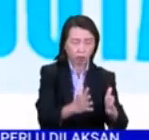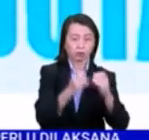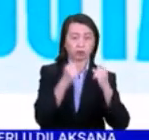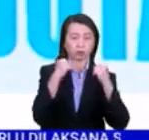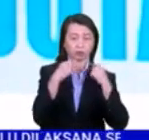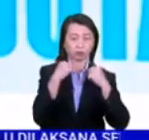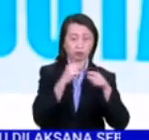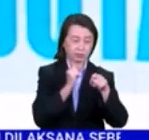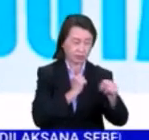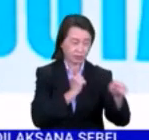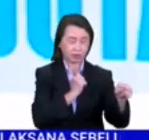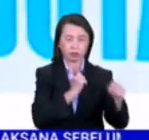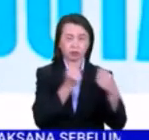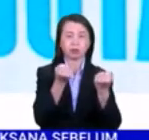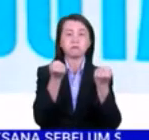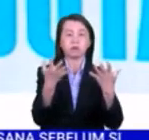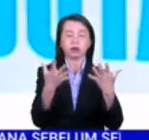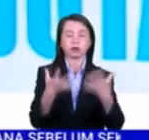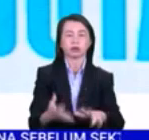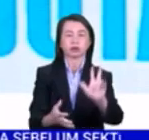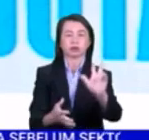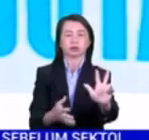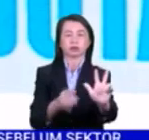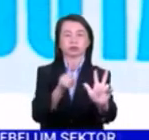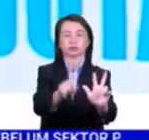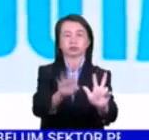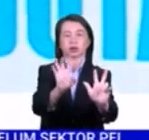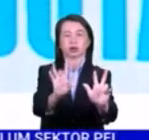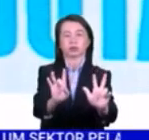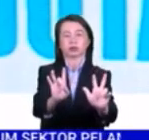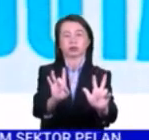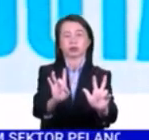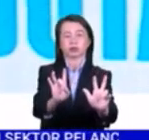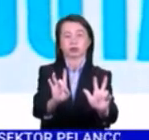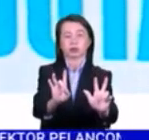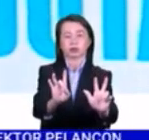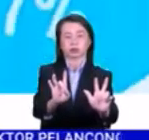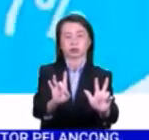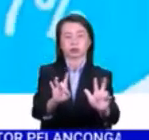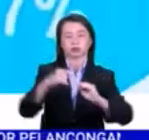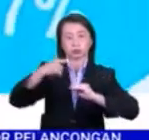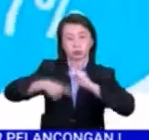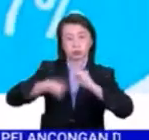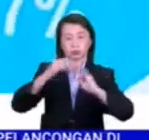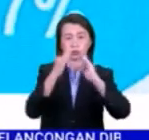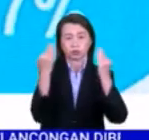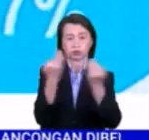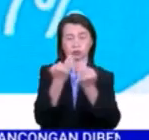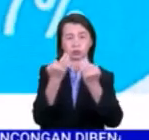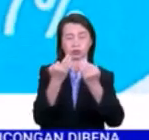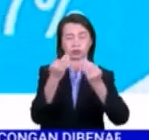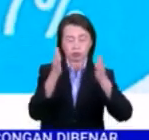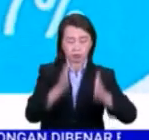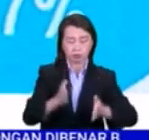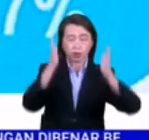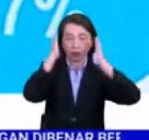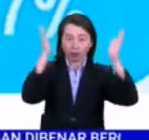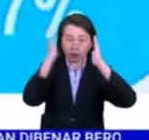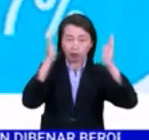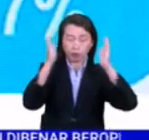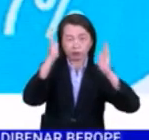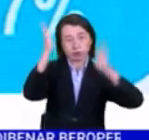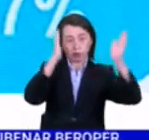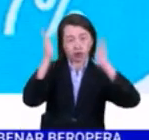persendirian adalah sebanyak 3.8. Mengenai kewarganegaraan,